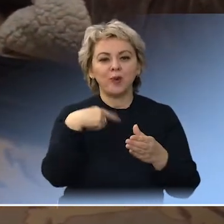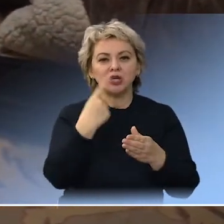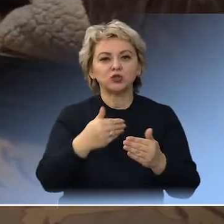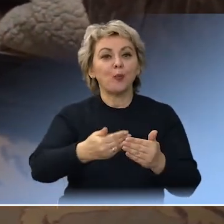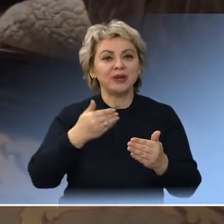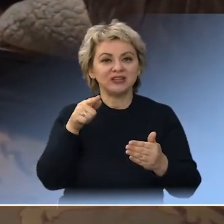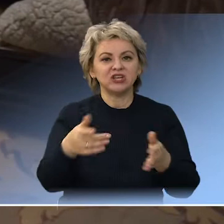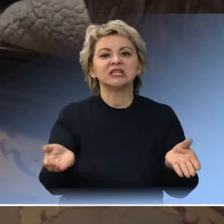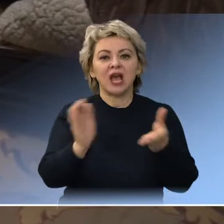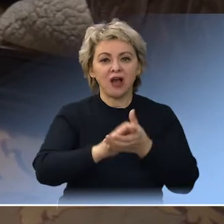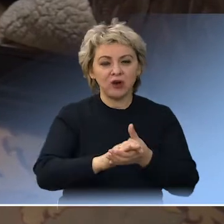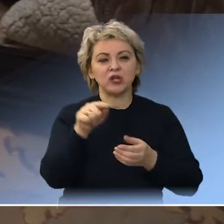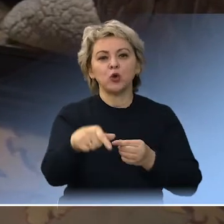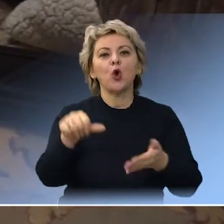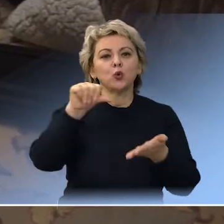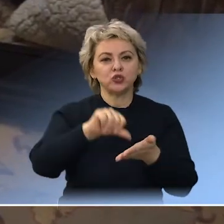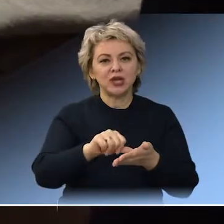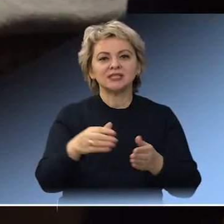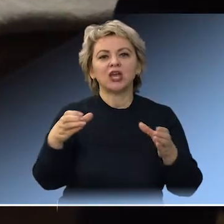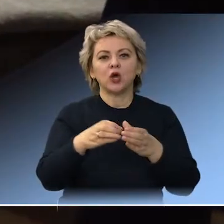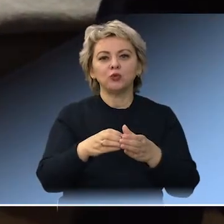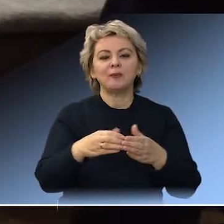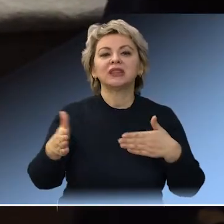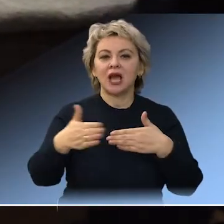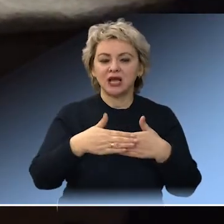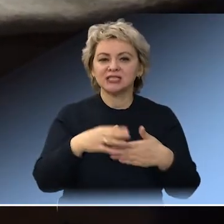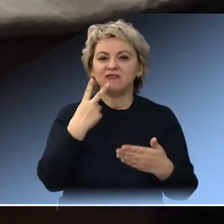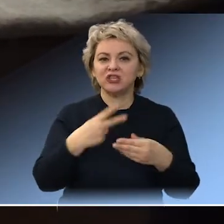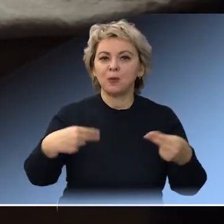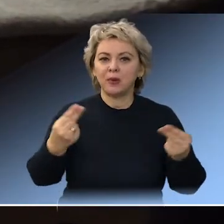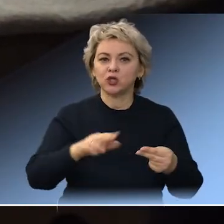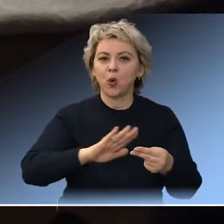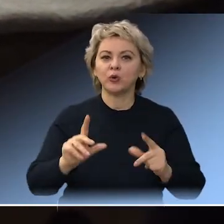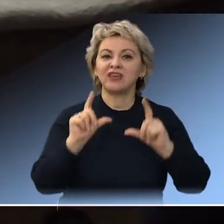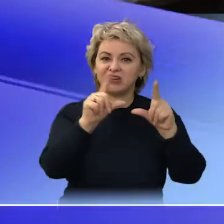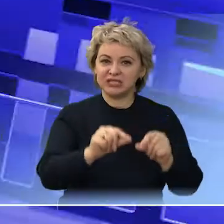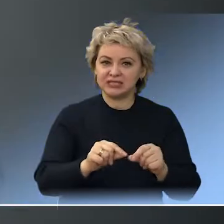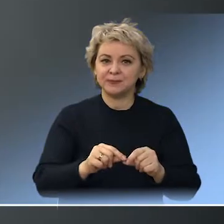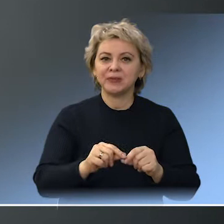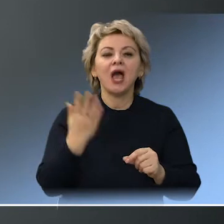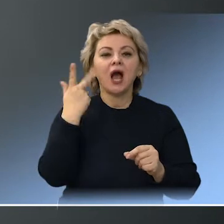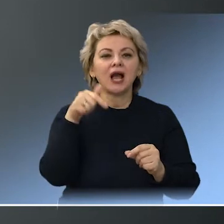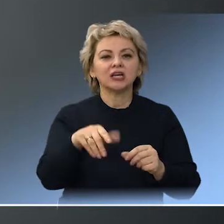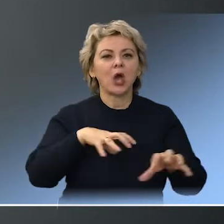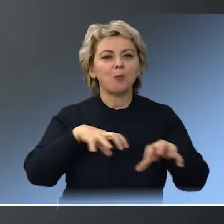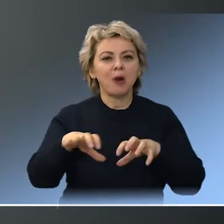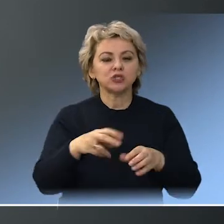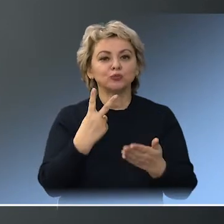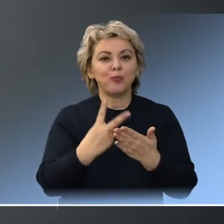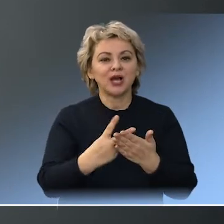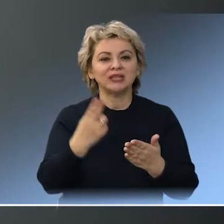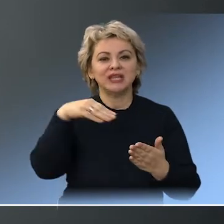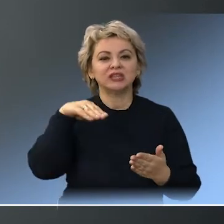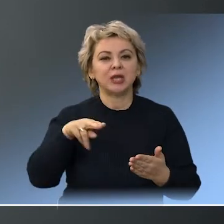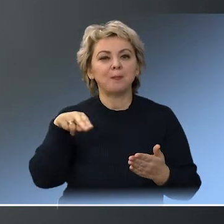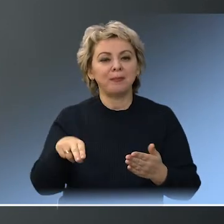по предварительному сговору». Участникам группы избрана мера пресечения в виде подписки о невыезде. Когда мошенники инсценируют